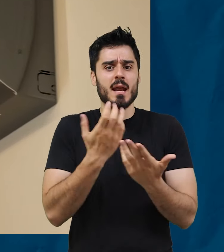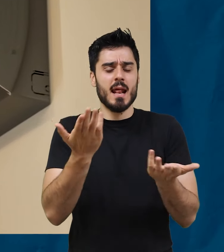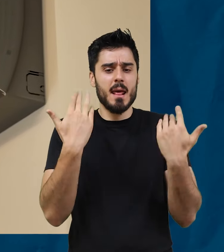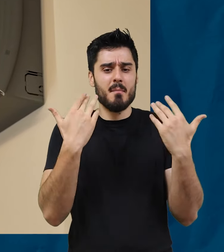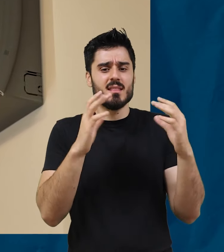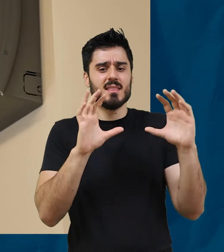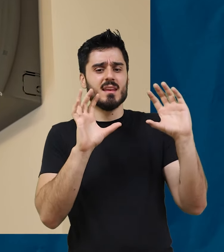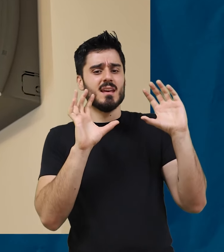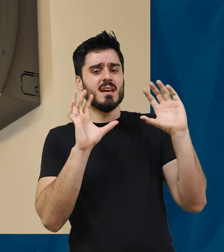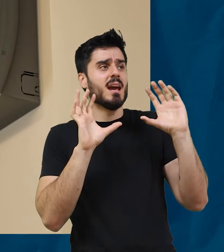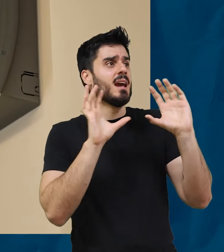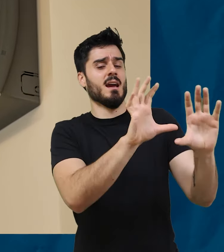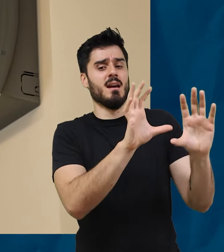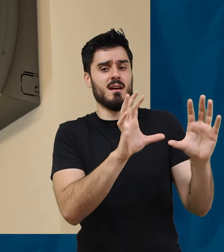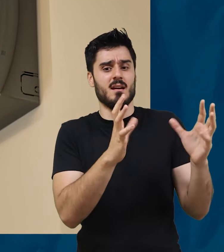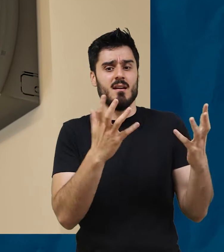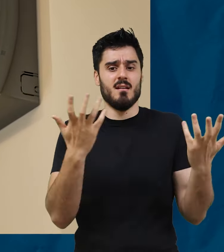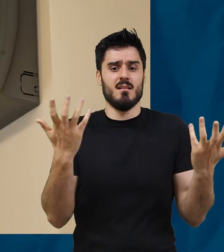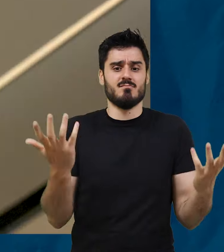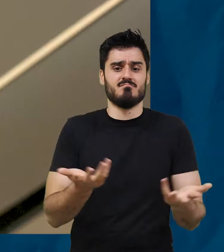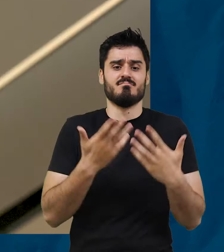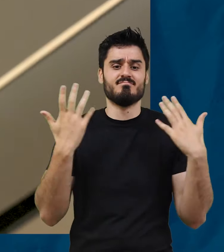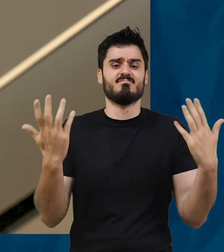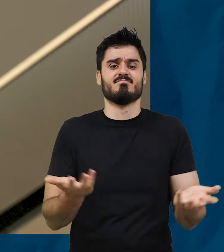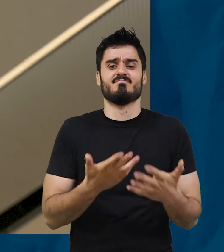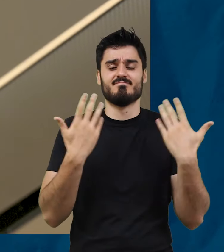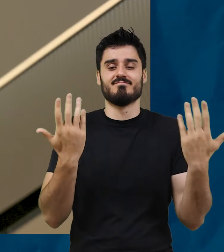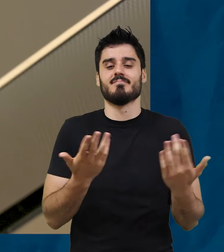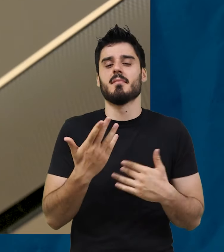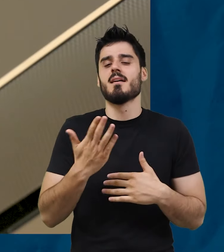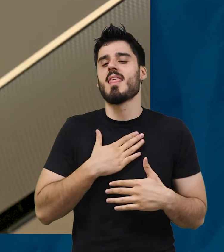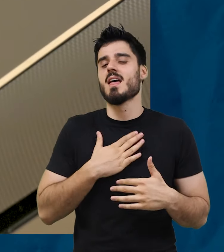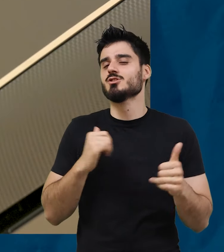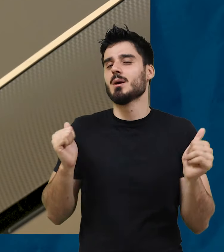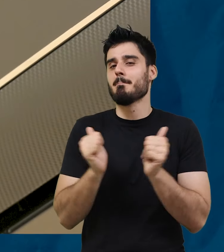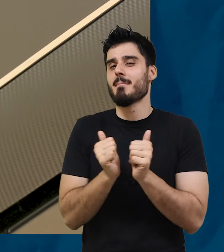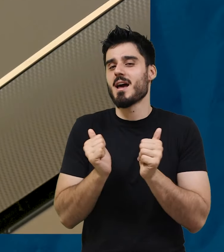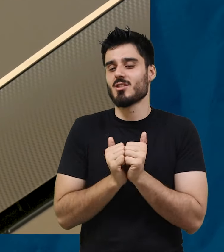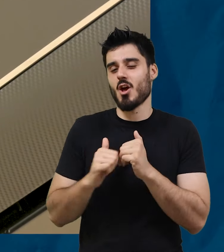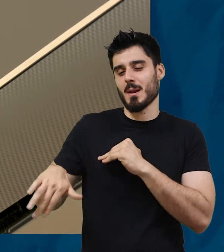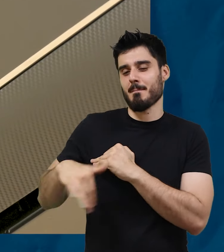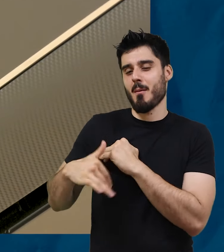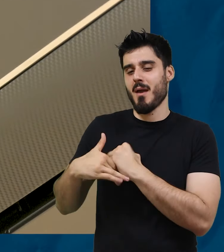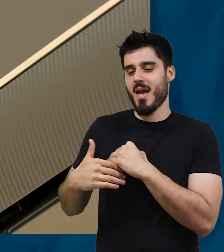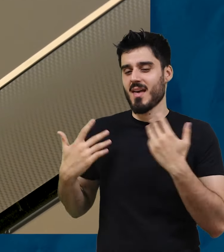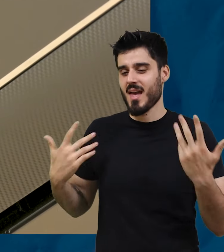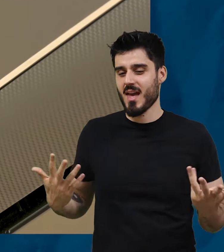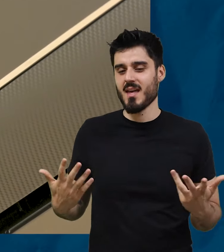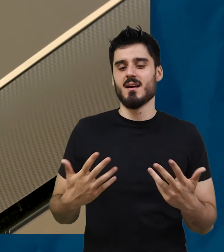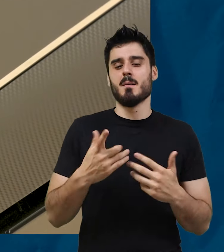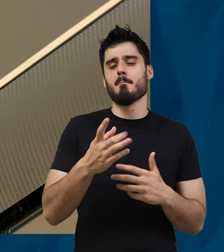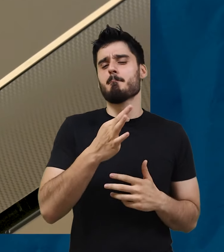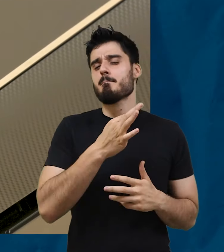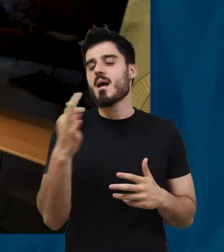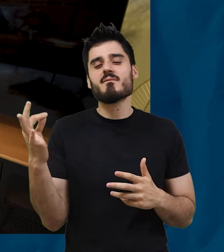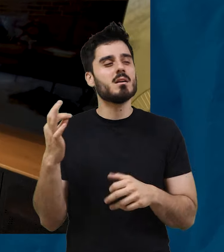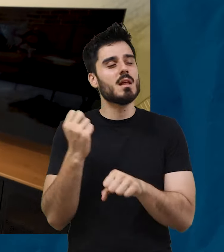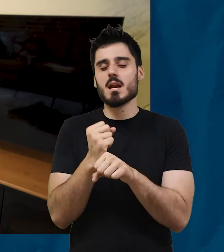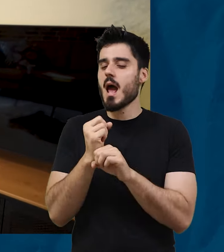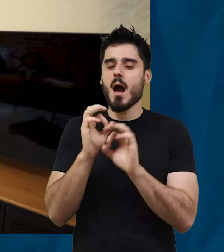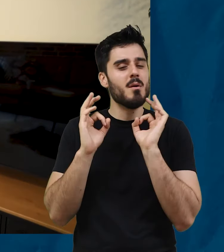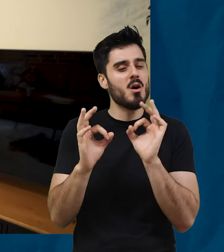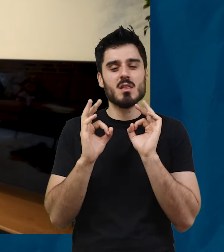намерихте да бъде с... И така да се вържи. Всичко. Да, нашите партньори от Грини помогнаха. Перфектно се справя с